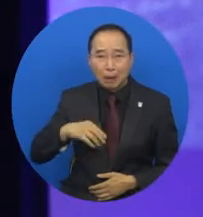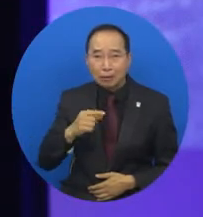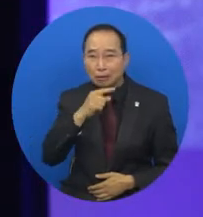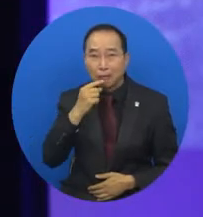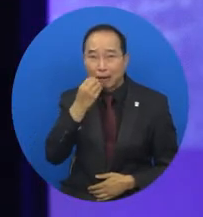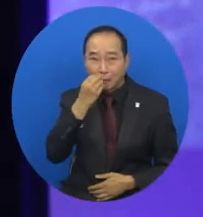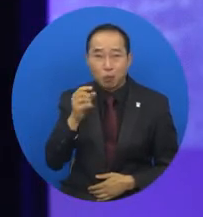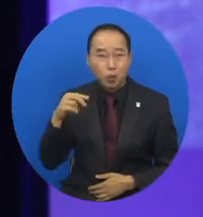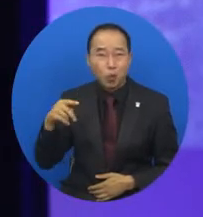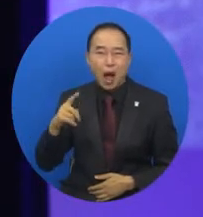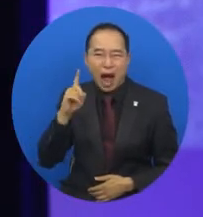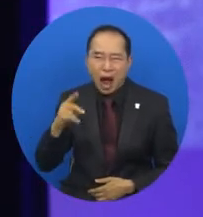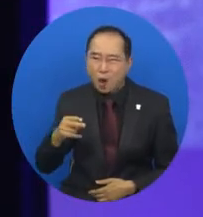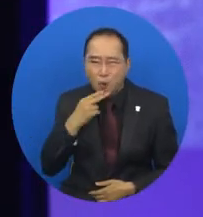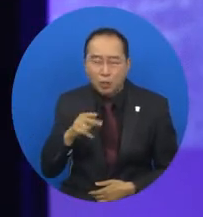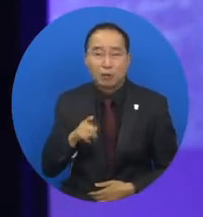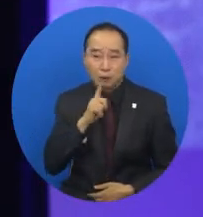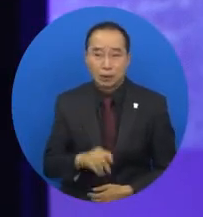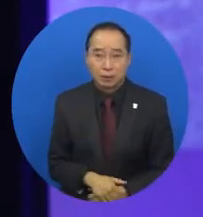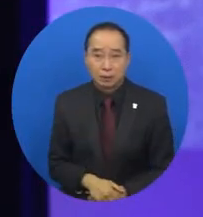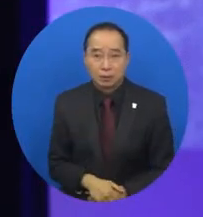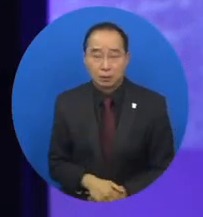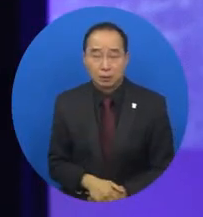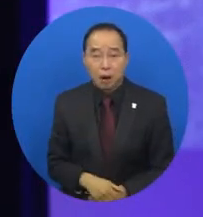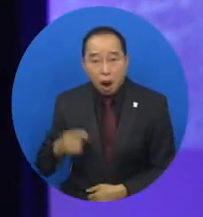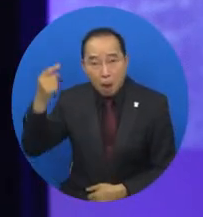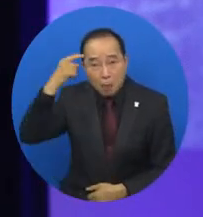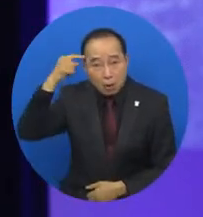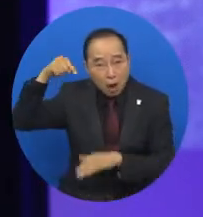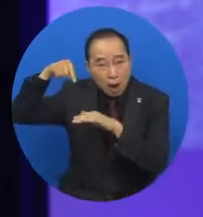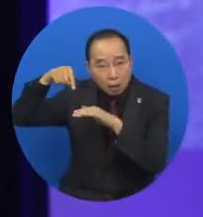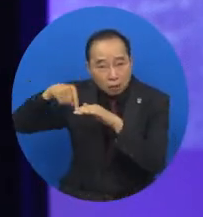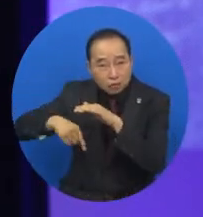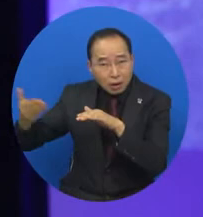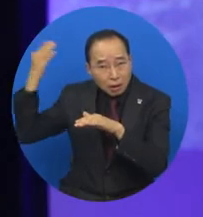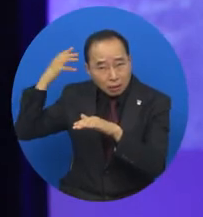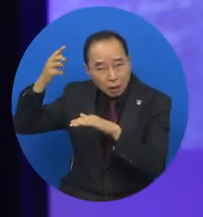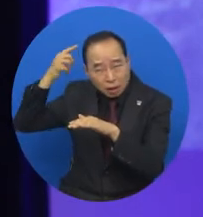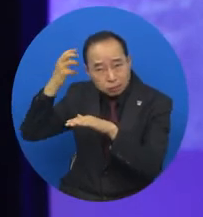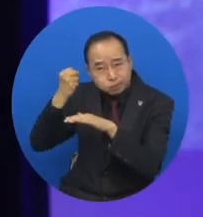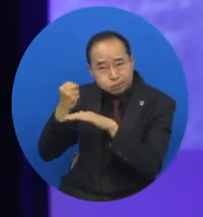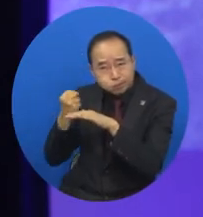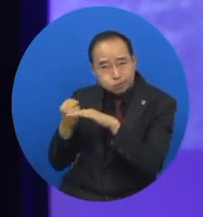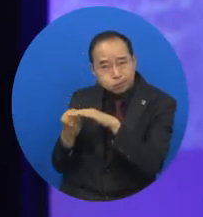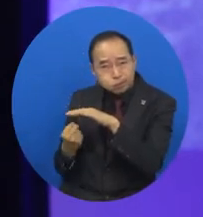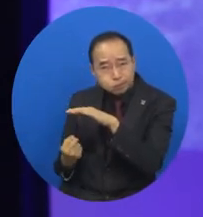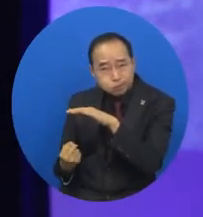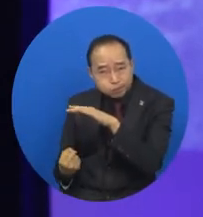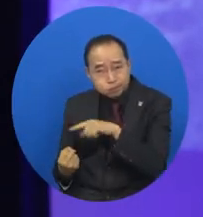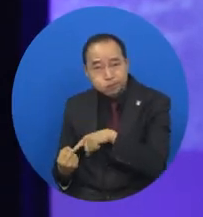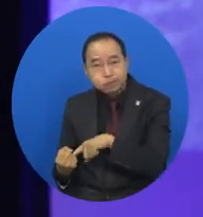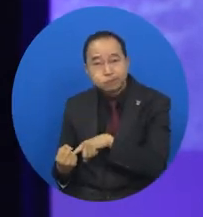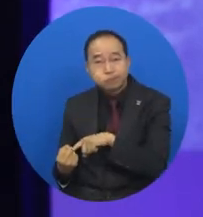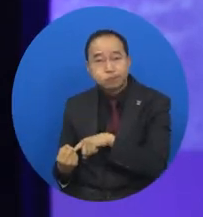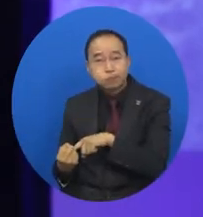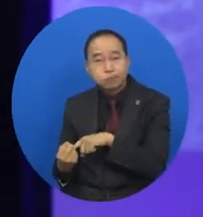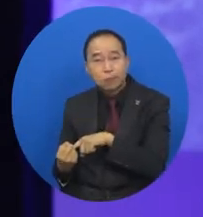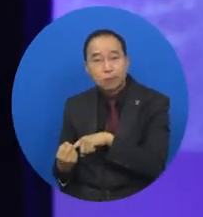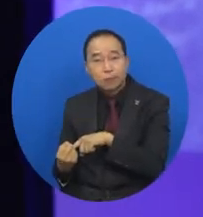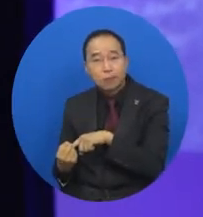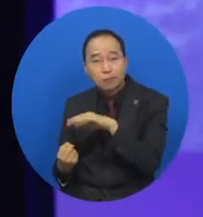이렇게 우리 몸 작업들은 이 무의식 깊이 저장돼서 해결되지 못한 채로